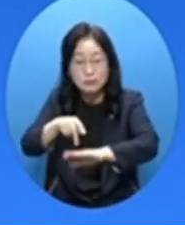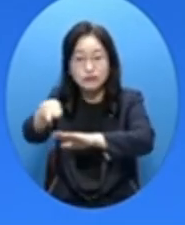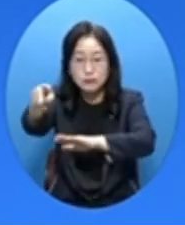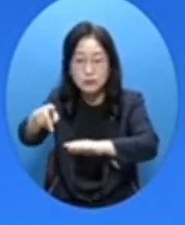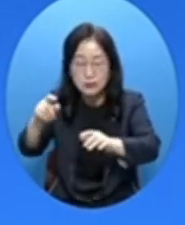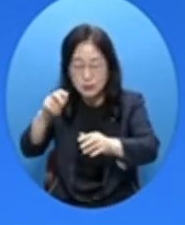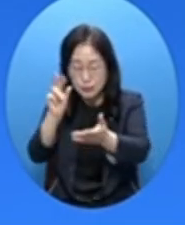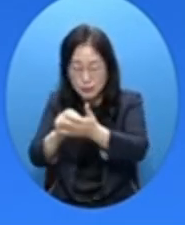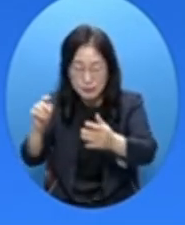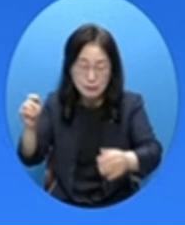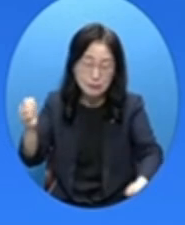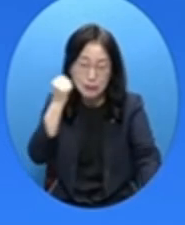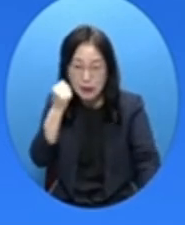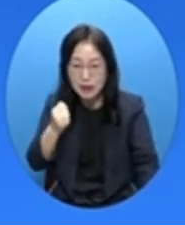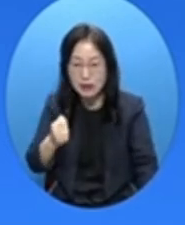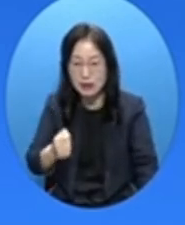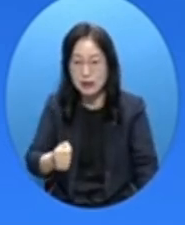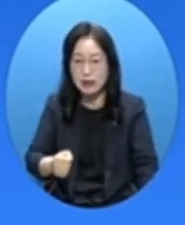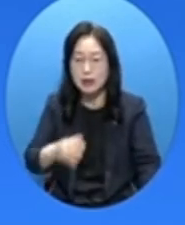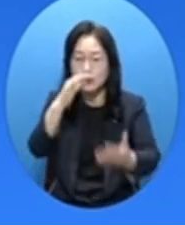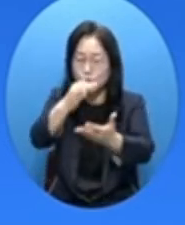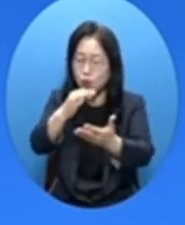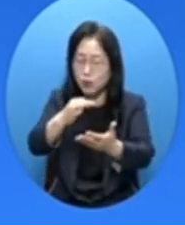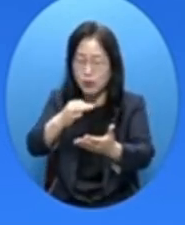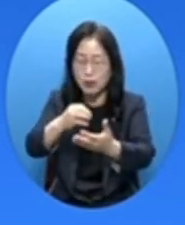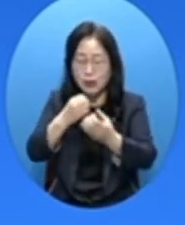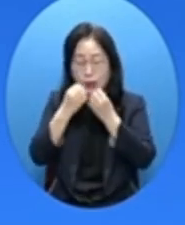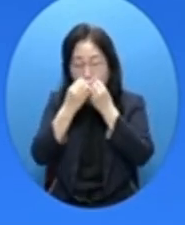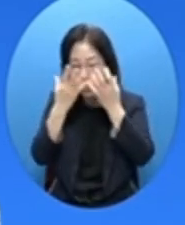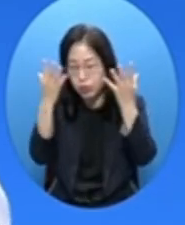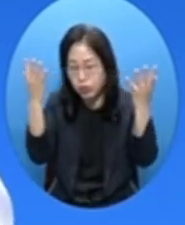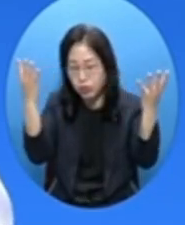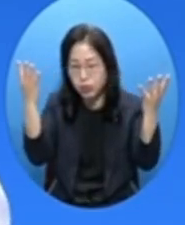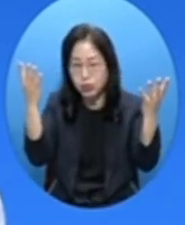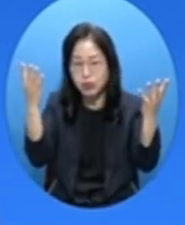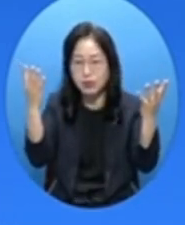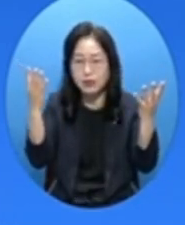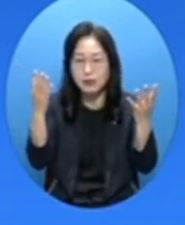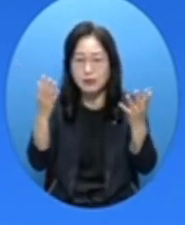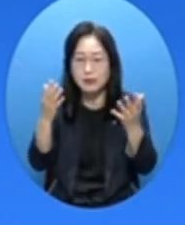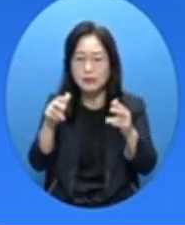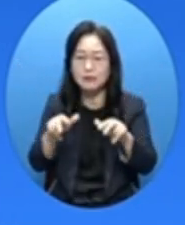것입니다 재산도 다 잃고 그리고 이제는